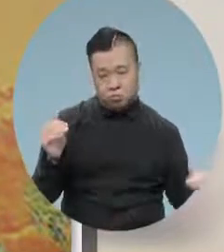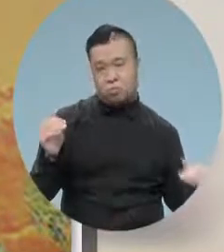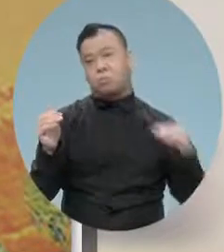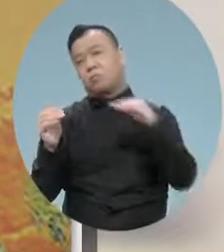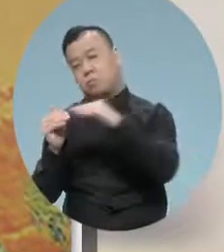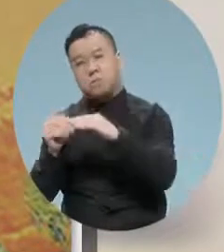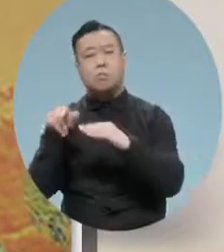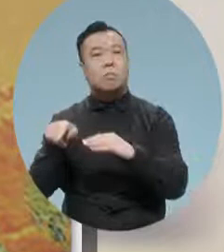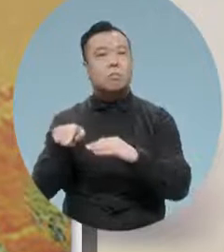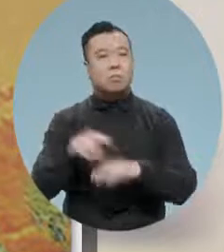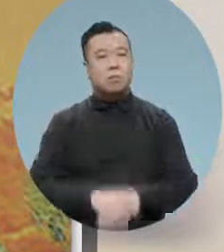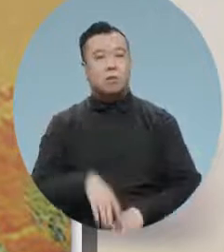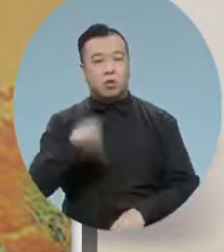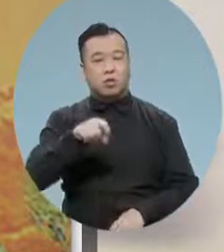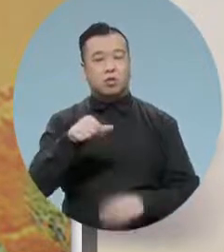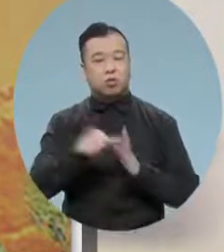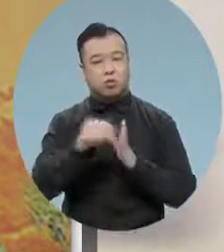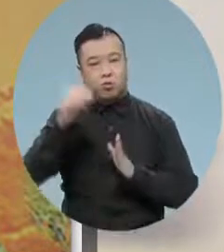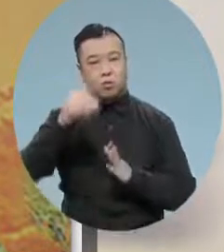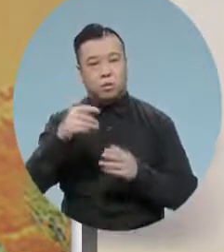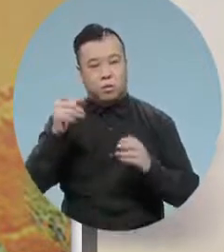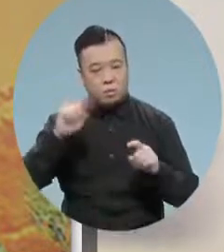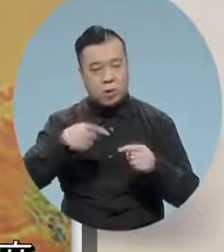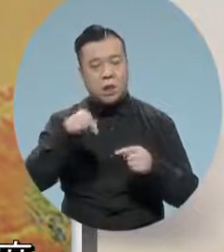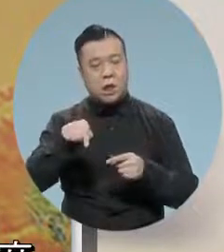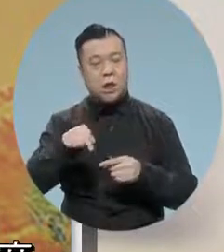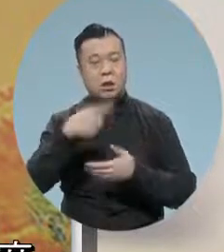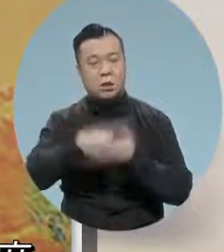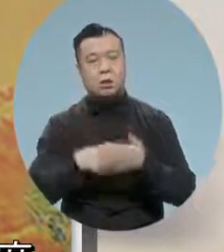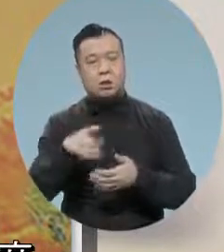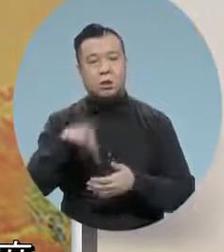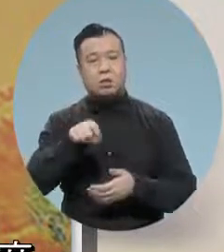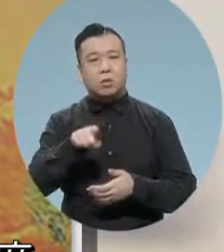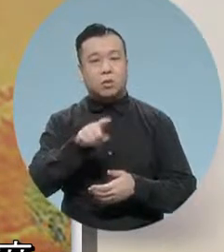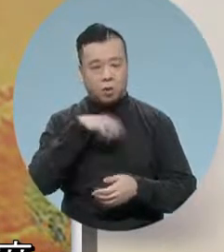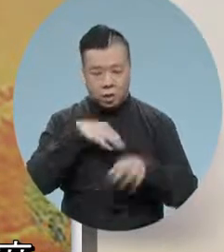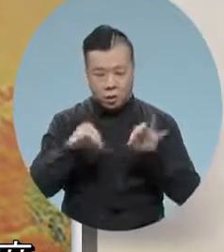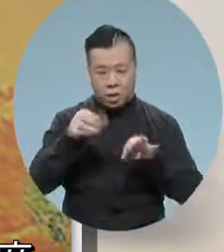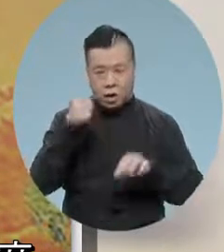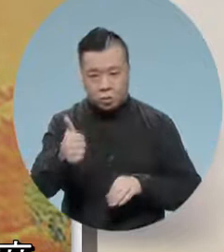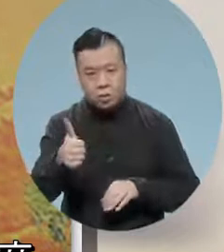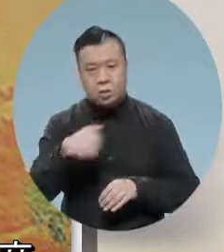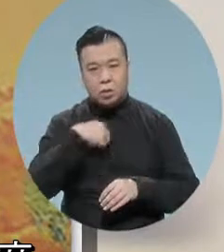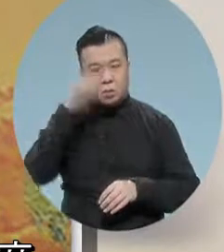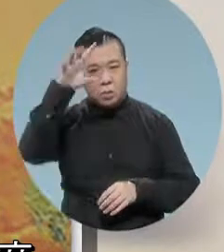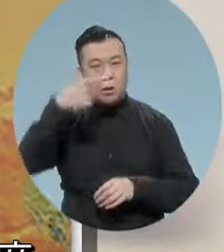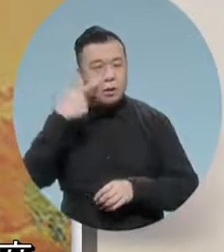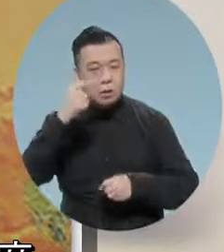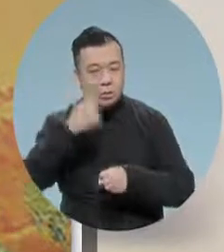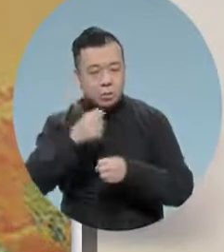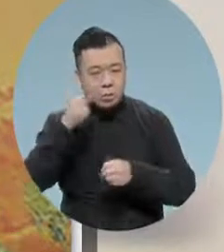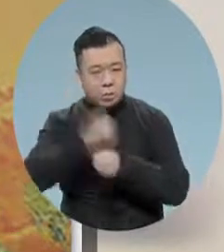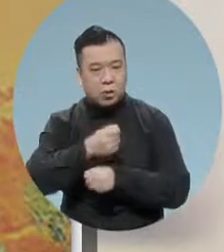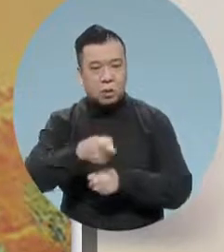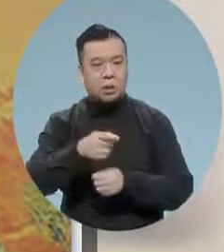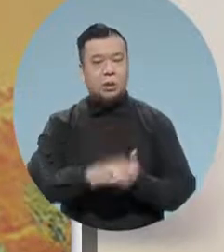珠澳大桥就用了最高的要求，就是120年。所以用这个择优原则之下去创作一个新的制度，